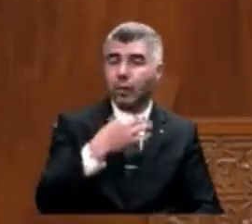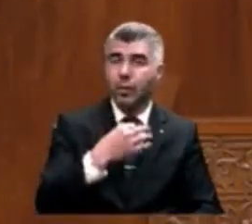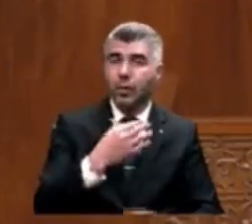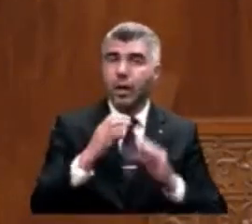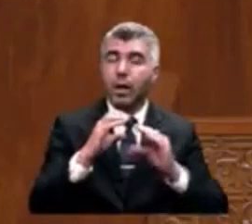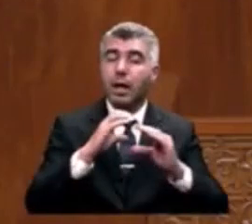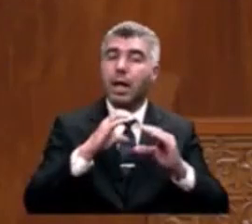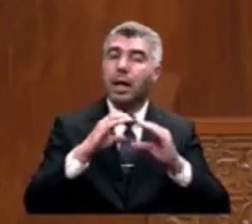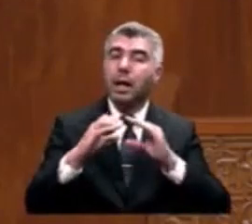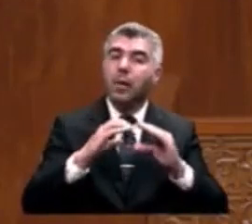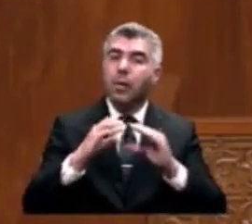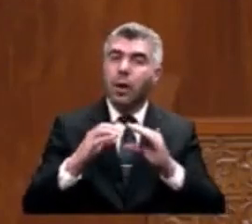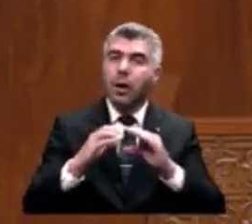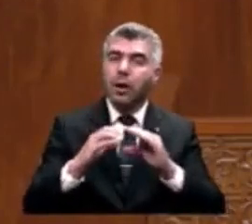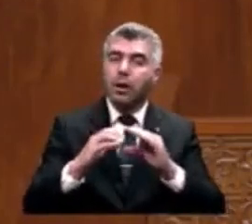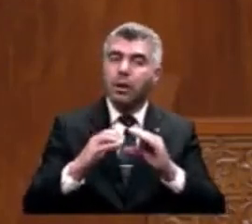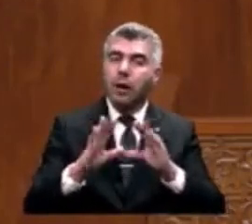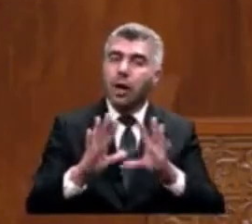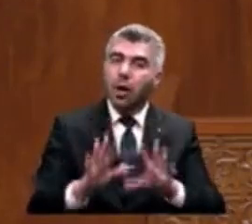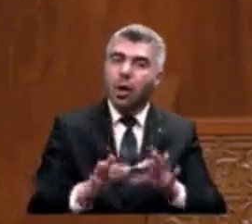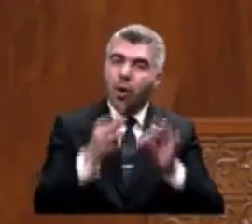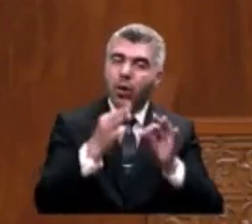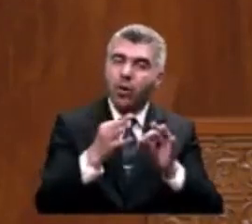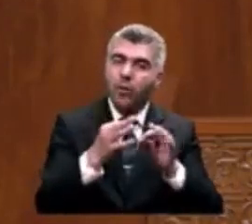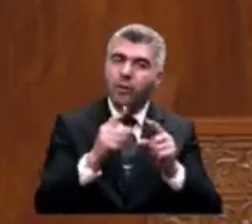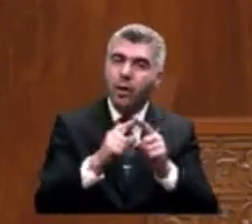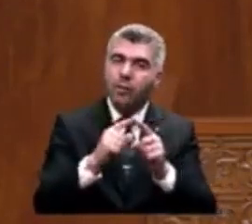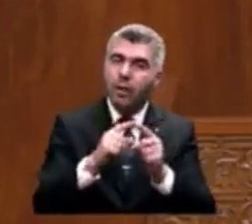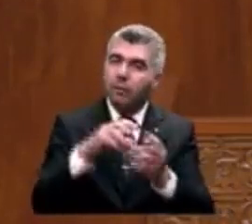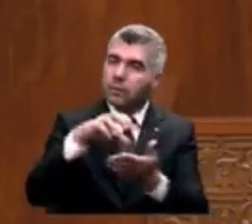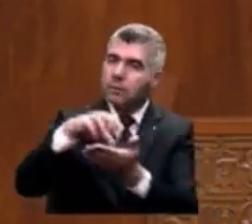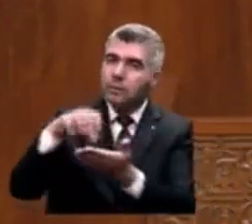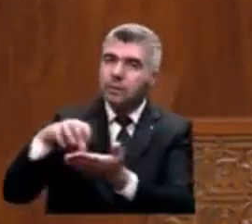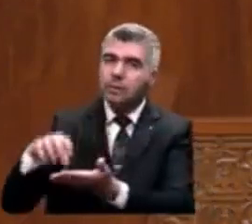حوار اللي قمنا به هو حوار قطاعي،